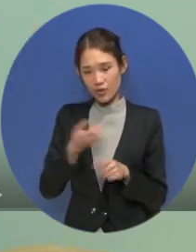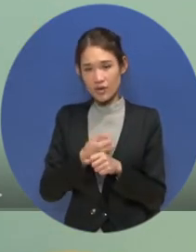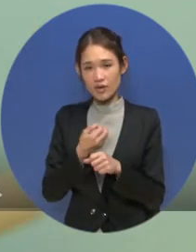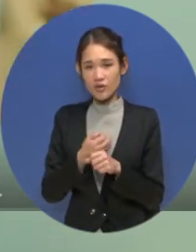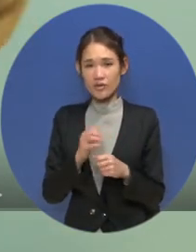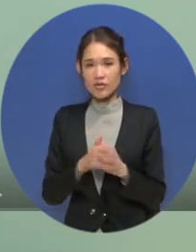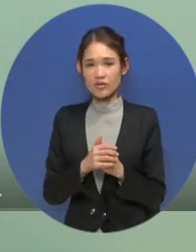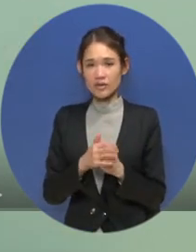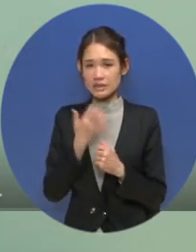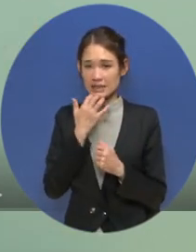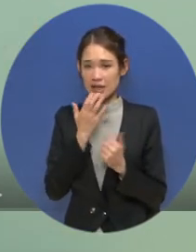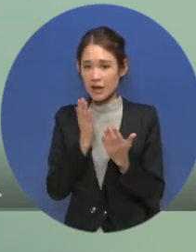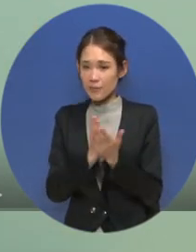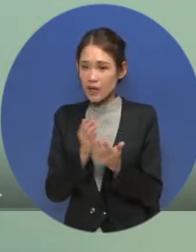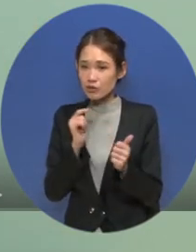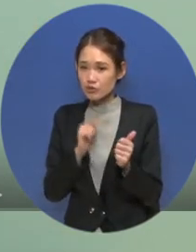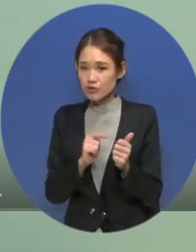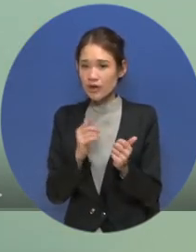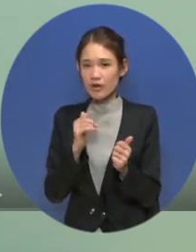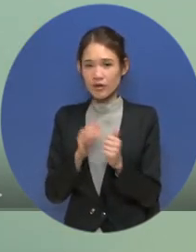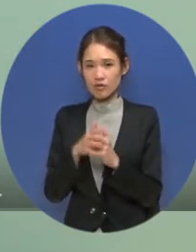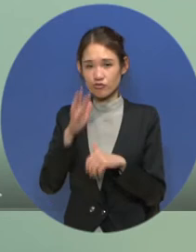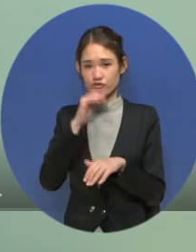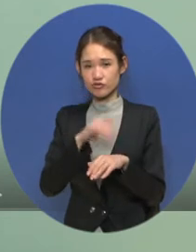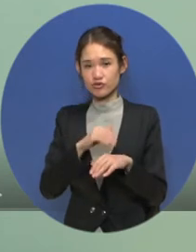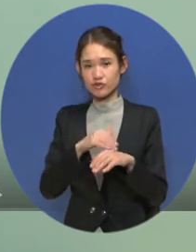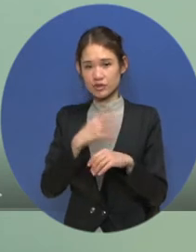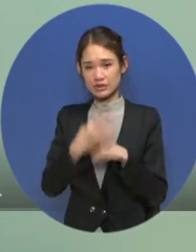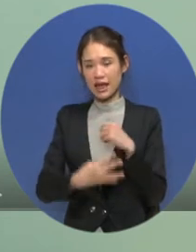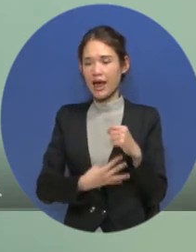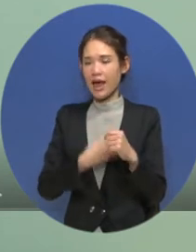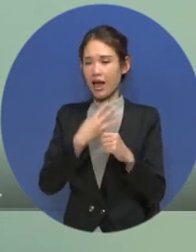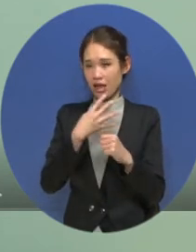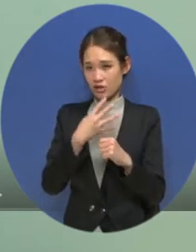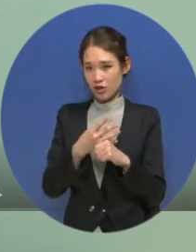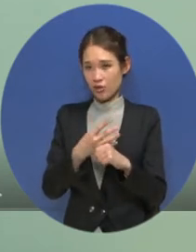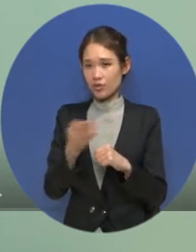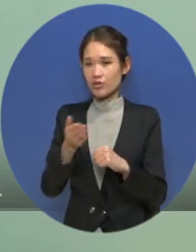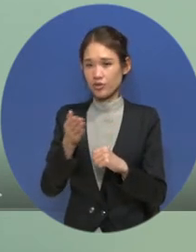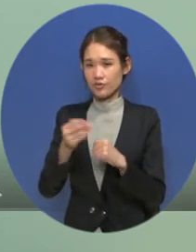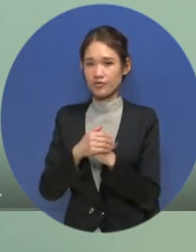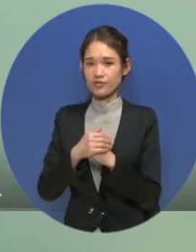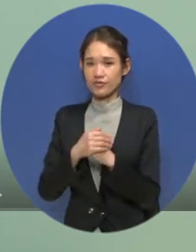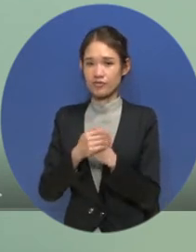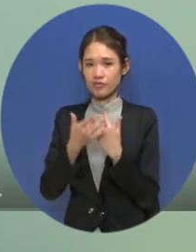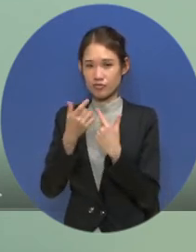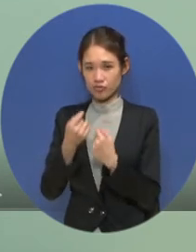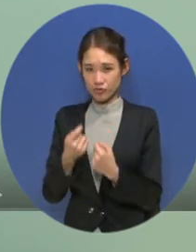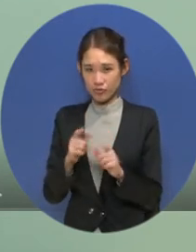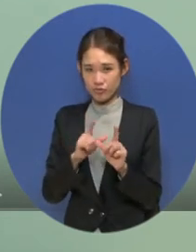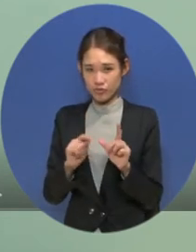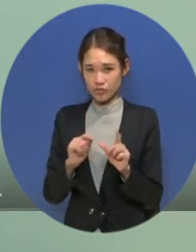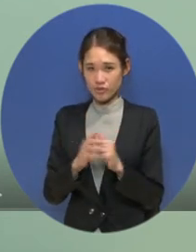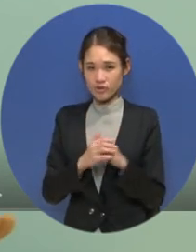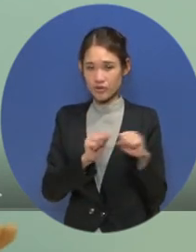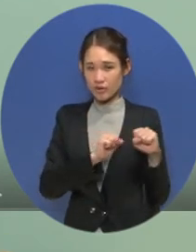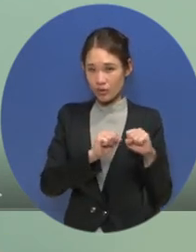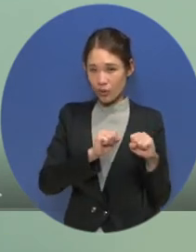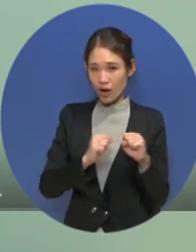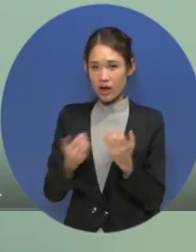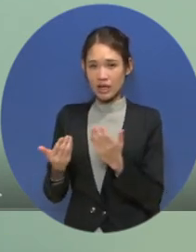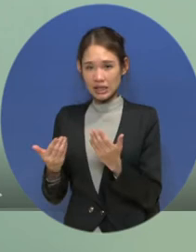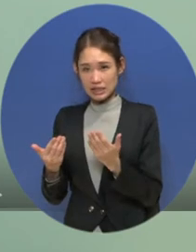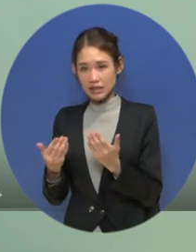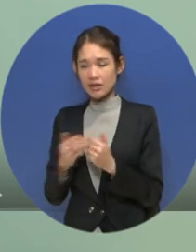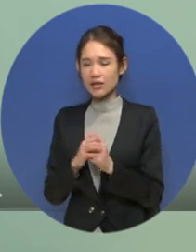옮길게요. 색깔 맞추세요. 이 훈련이 지금 4년째 이루어지고 있다 보니까 그런 부분에 대해서 이게